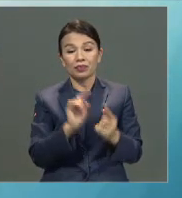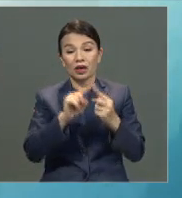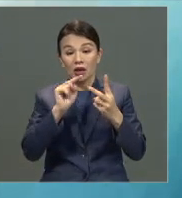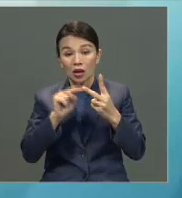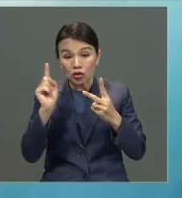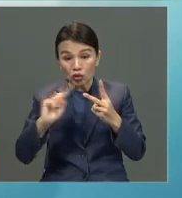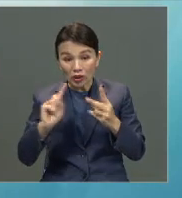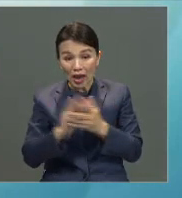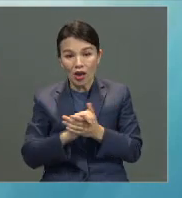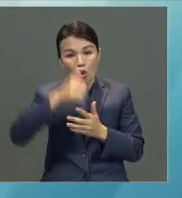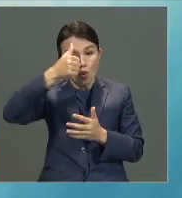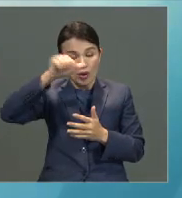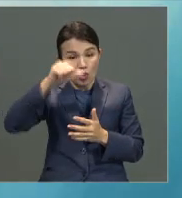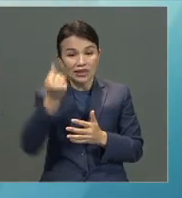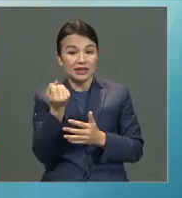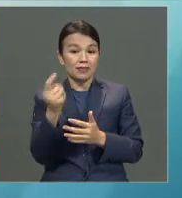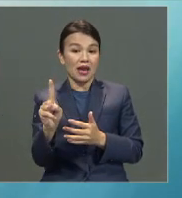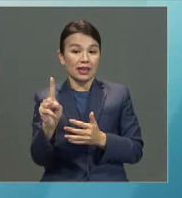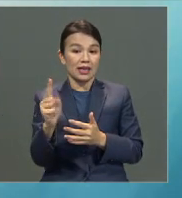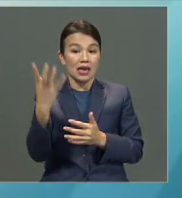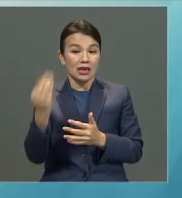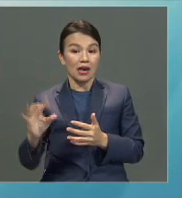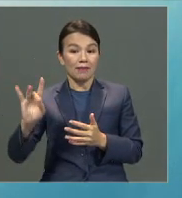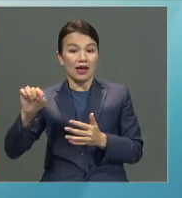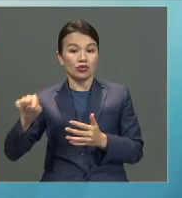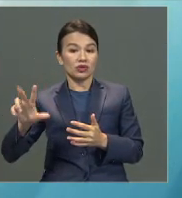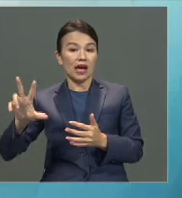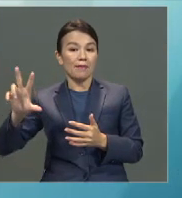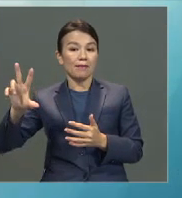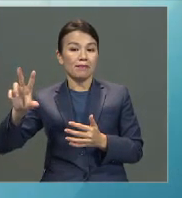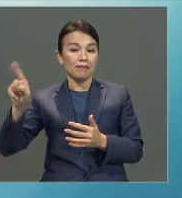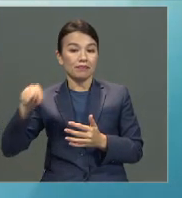วันอีกส่วนหนึ่งนะครับแล้วก็ไม่ไปปลายก็คือประมาณสัก11วันขึ้นไปเนี่ยจะเหลืออยู่แค่ 8.3